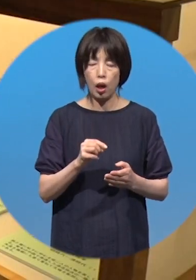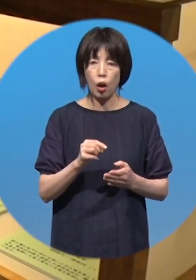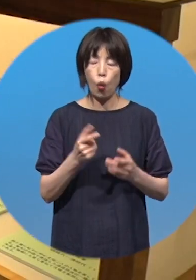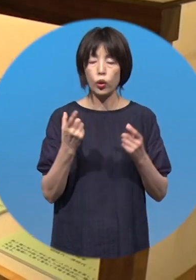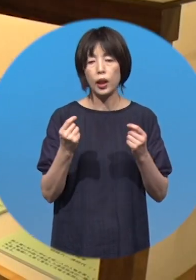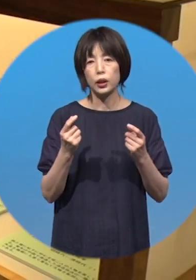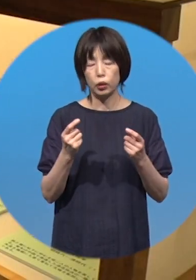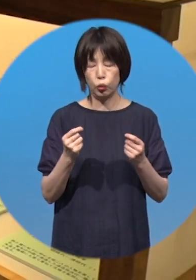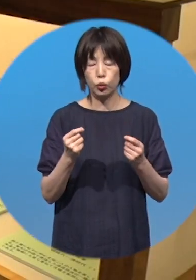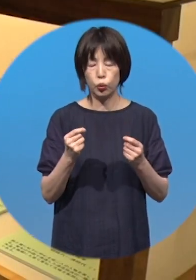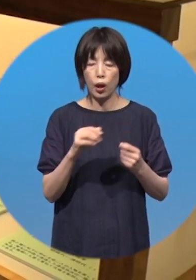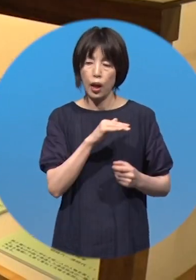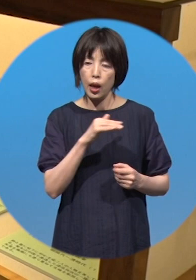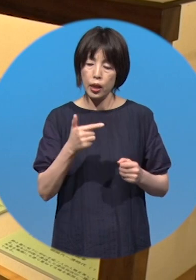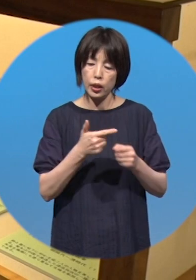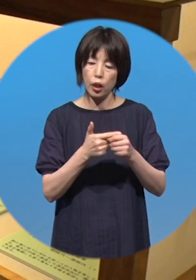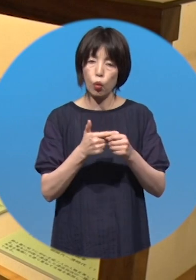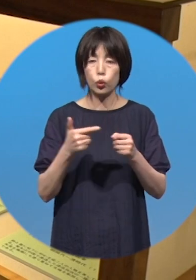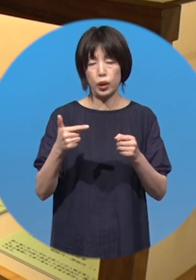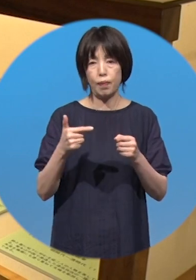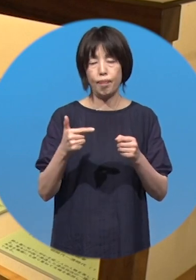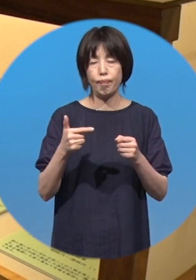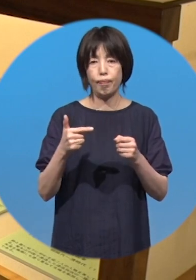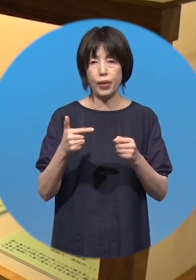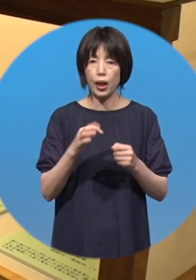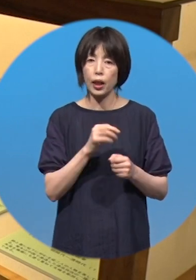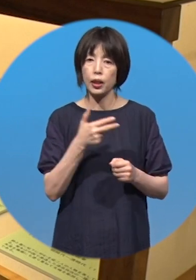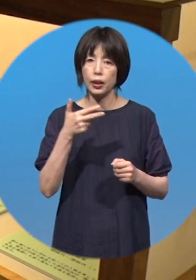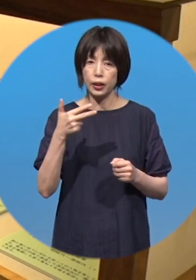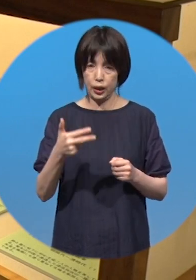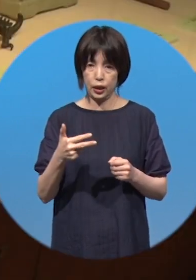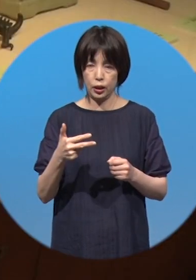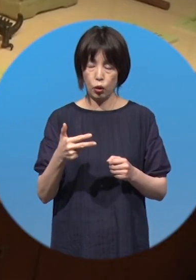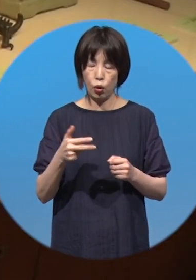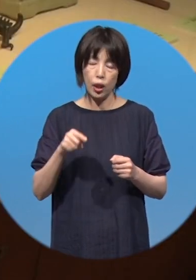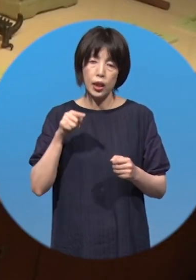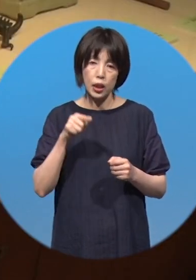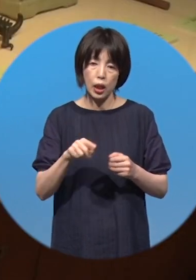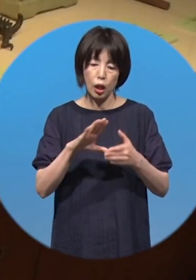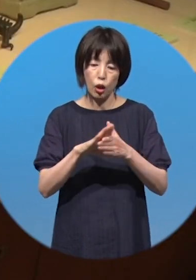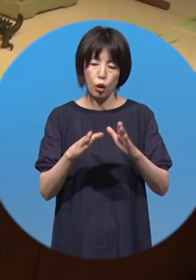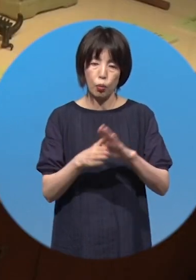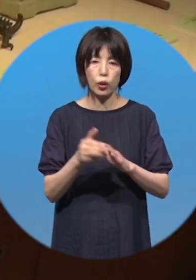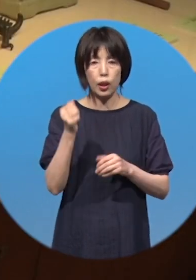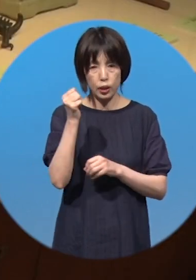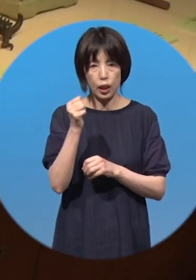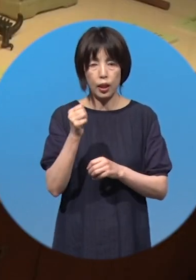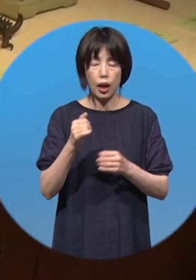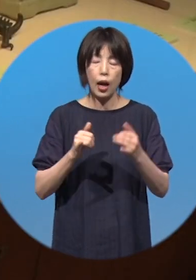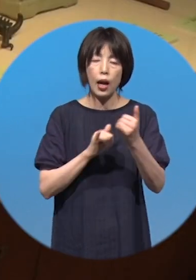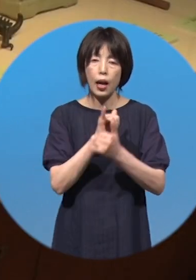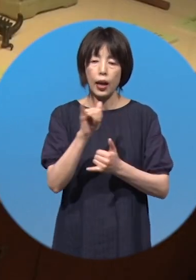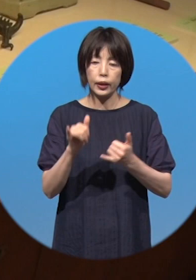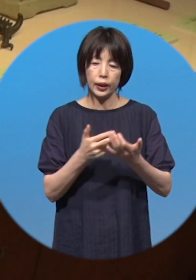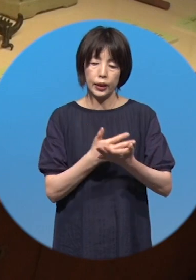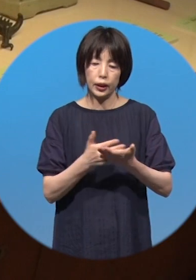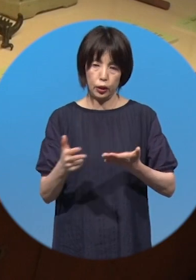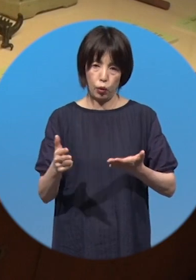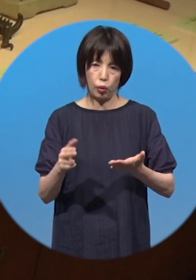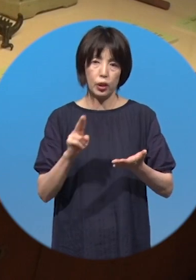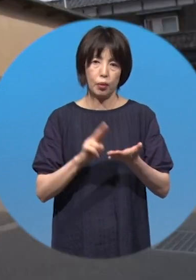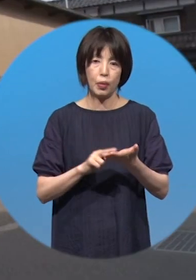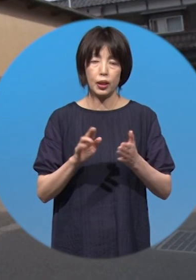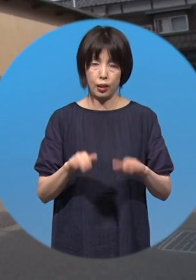じく、平成6年ですか、金沢市の指定文化財、歴史資料というふうになっております